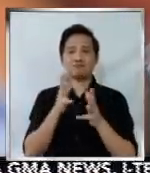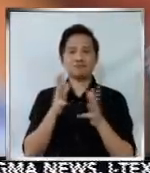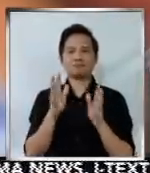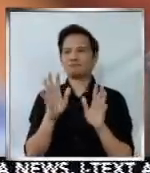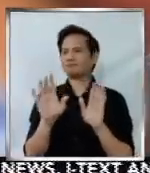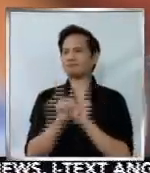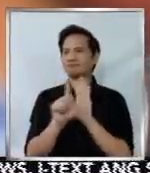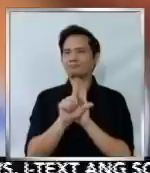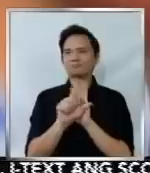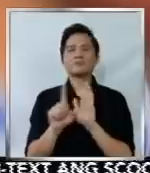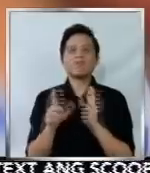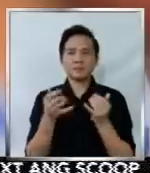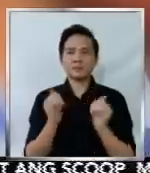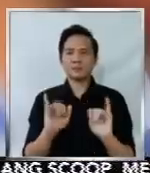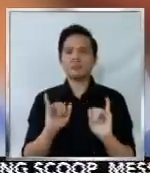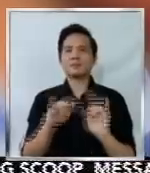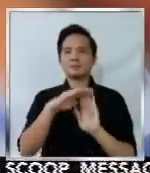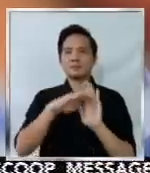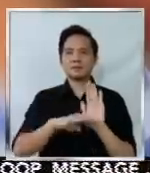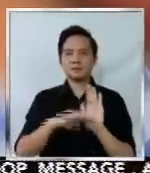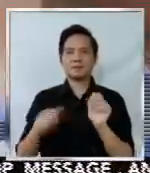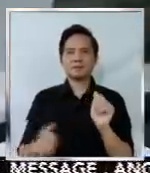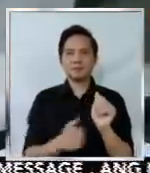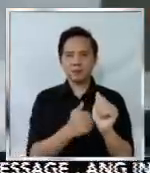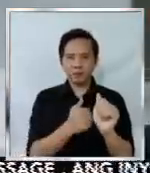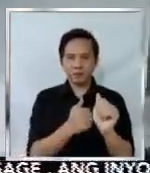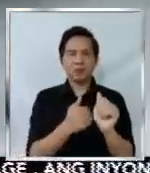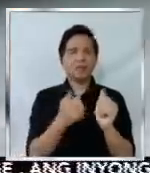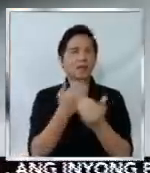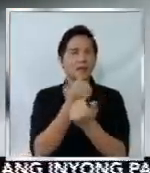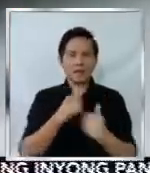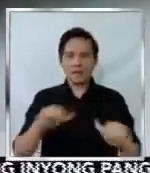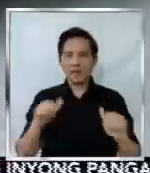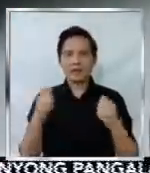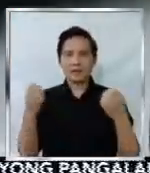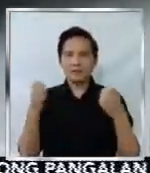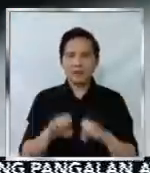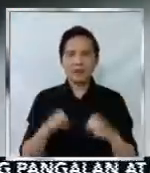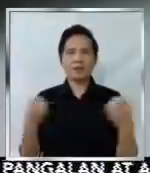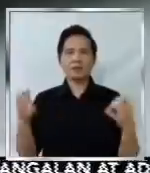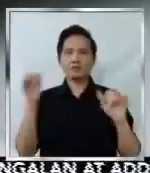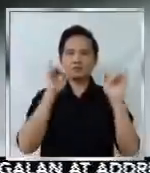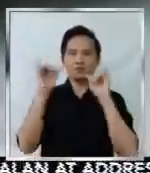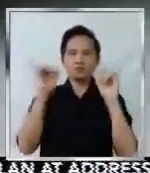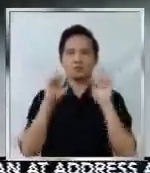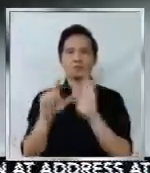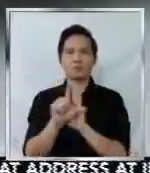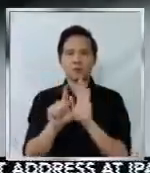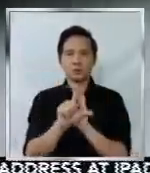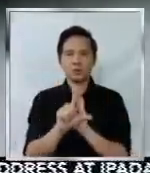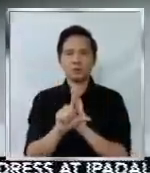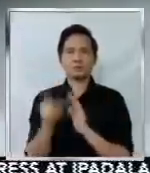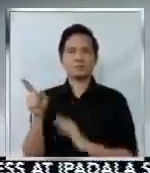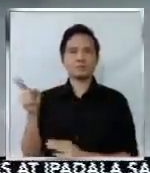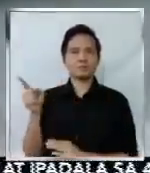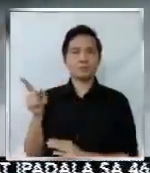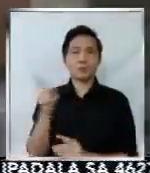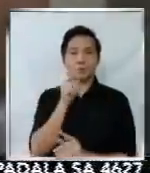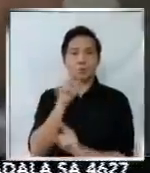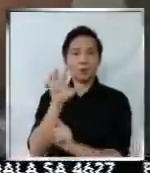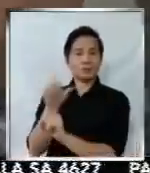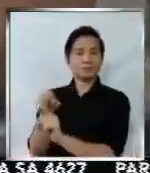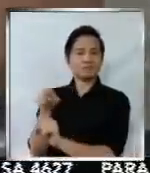nagbabawal sa anumang uri ng pagtitipon at pag-iinom ng alak. Tumangging magbigay na pahayag ang mga inaresto na nahaharap